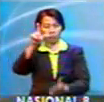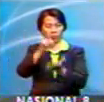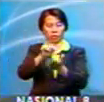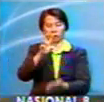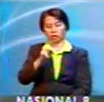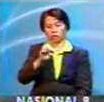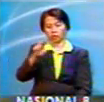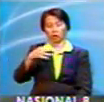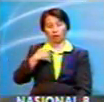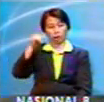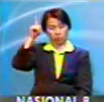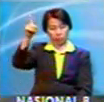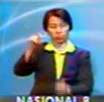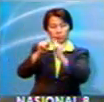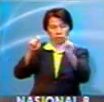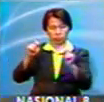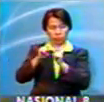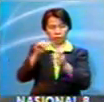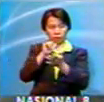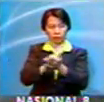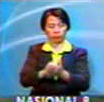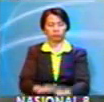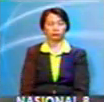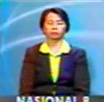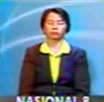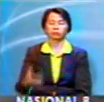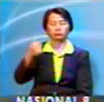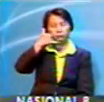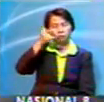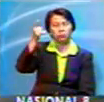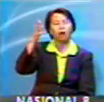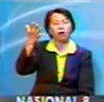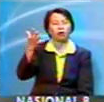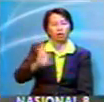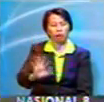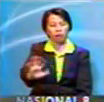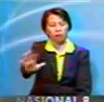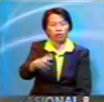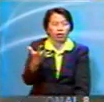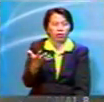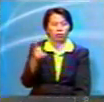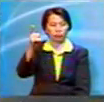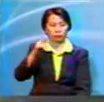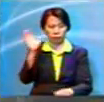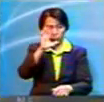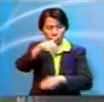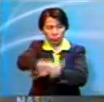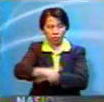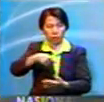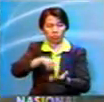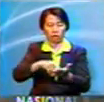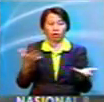Nur Yusof yang berada di lokasi kejadian. Baik Nur, bagaimana usaha mencari Ahmad Rafiqin Azman pada waktu malam ini